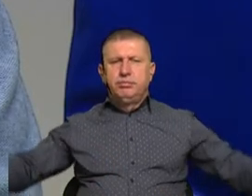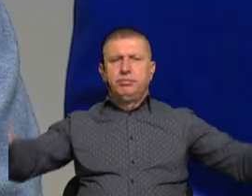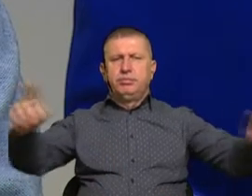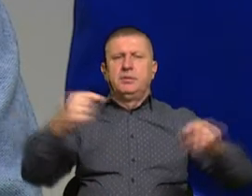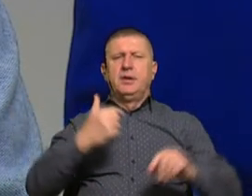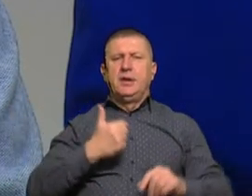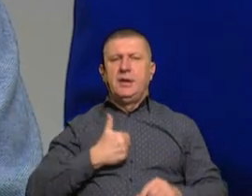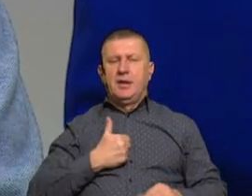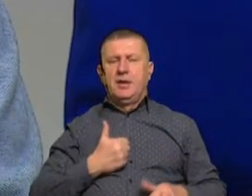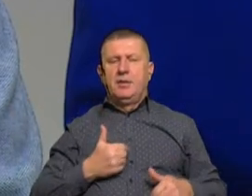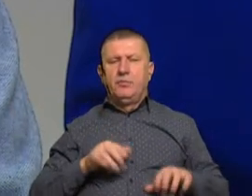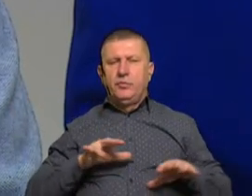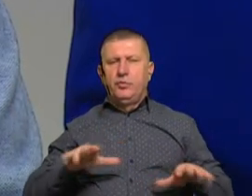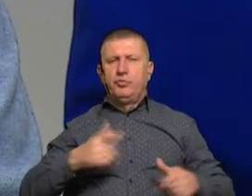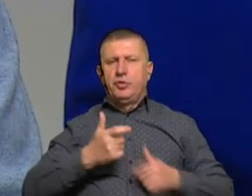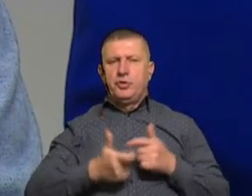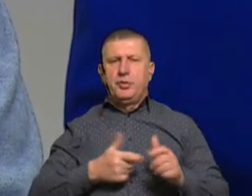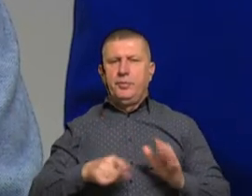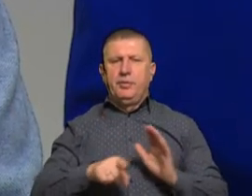ode mnie bezpośrednio.